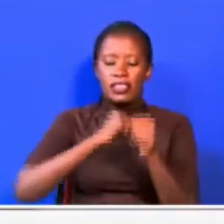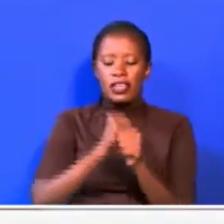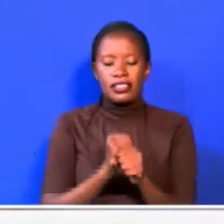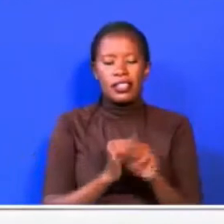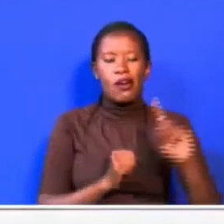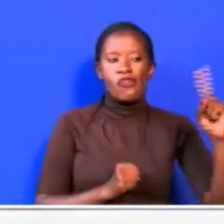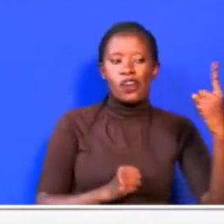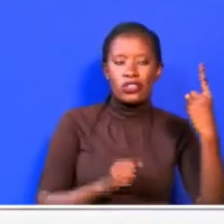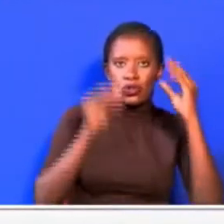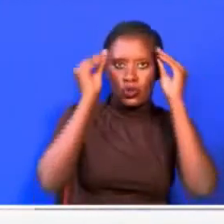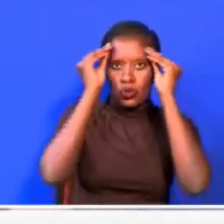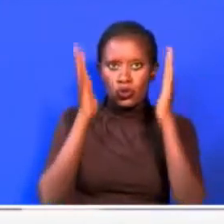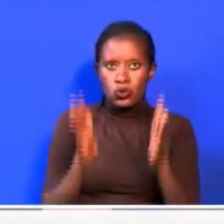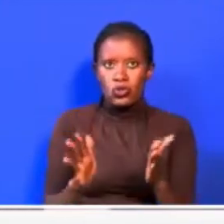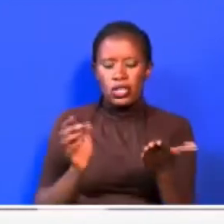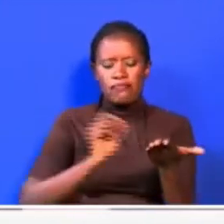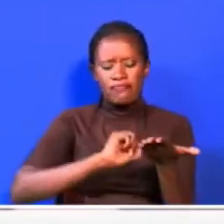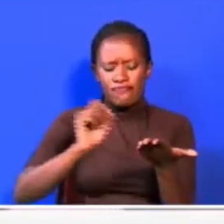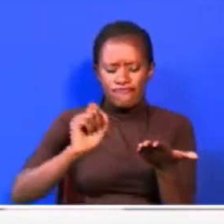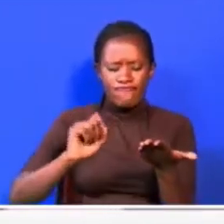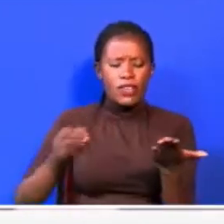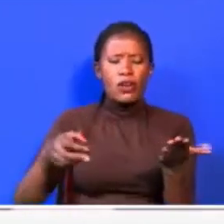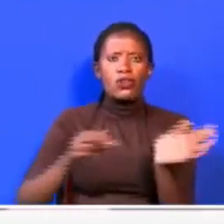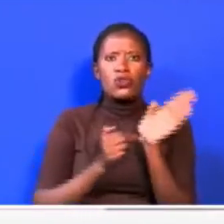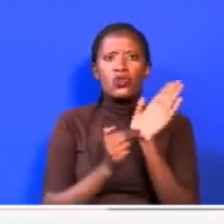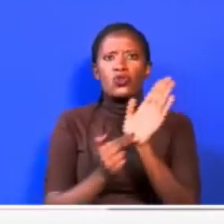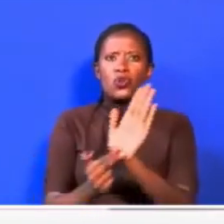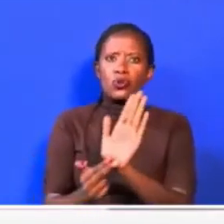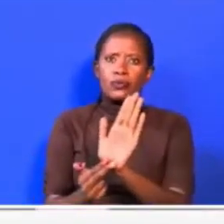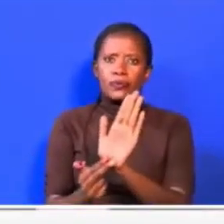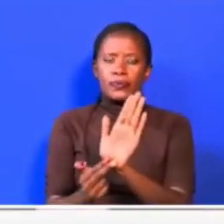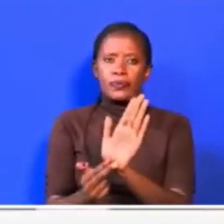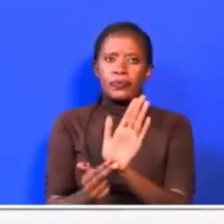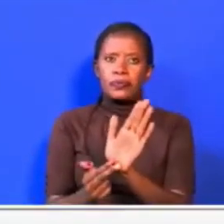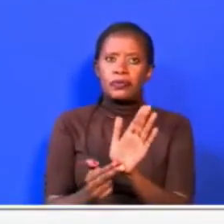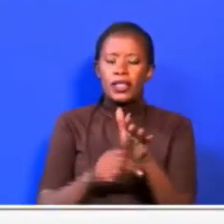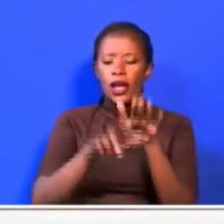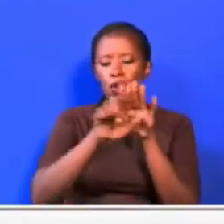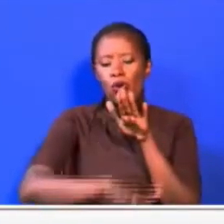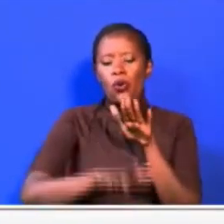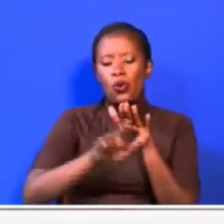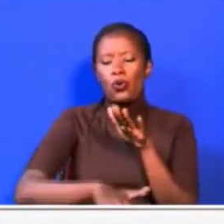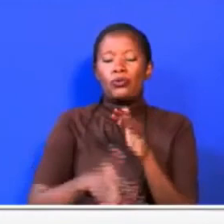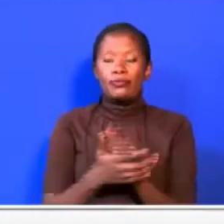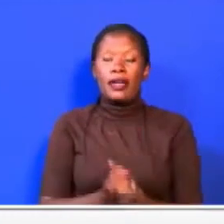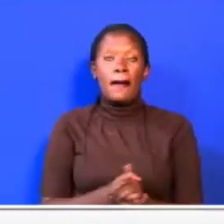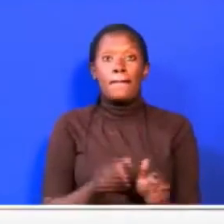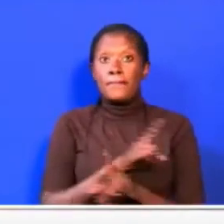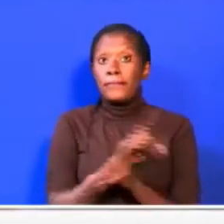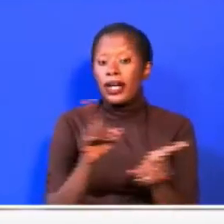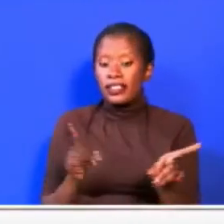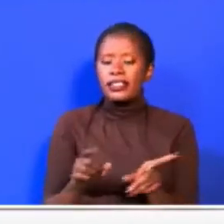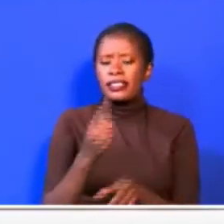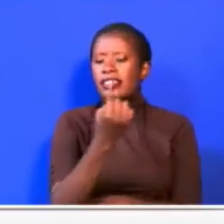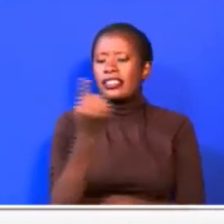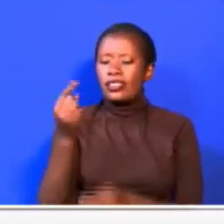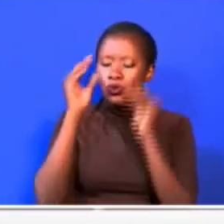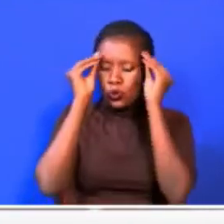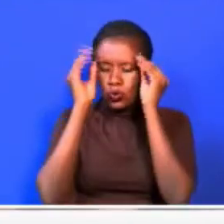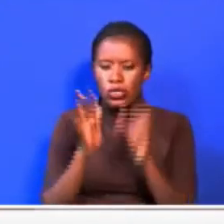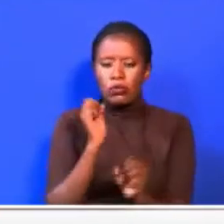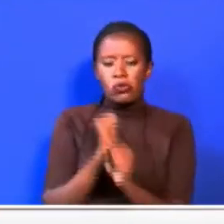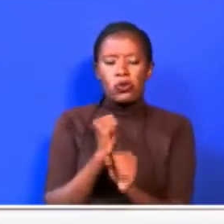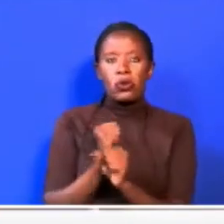mwanafunzi wa kwanza ndiye ameandikisha alama za chini zaidi. Hata hivyo, kila mwanafunzi aliyokalia mtihani wa